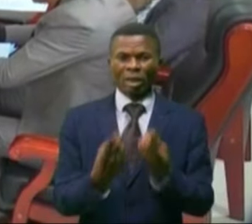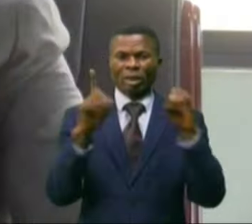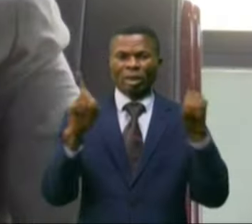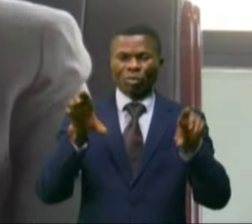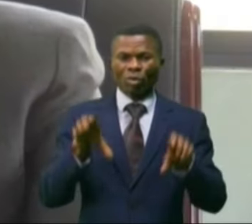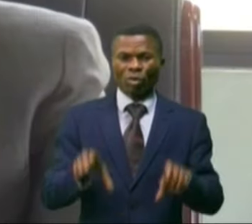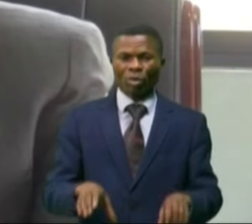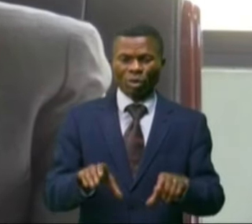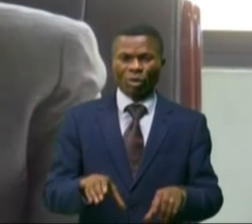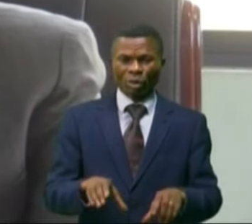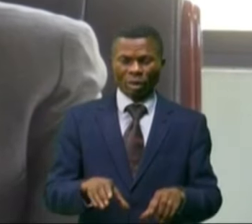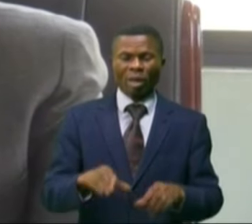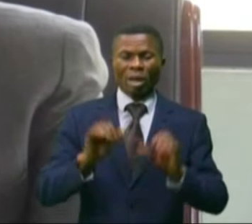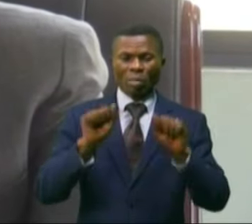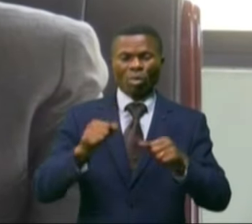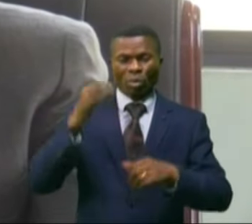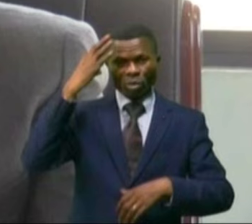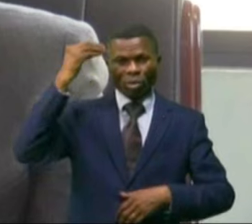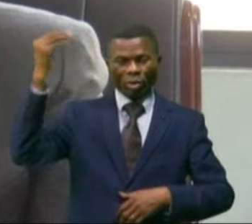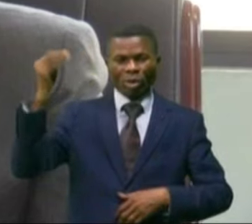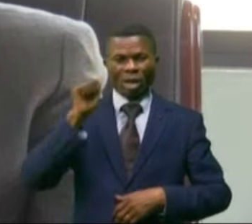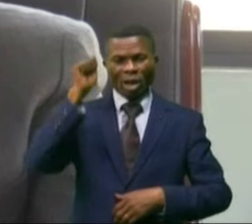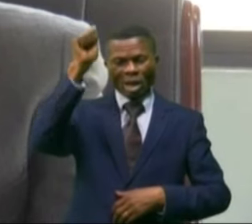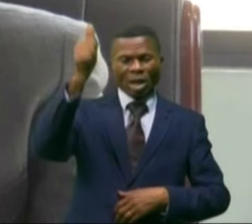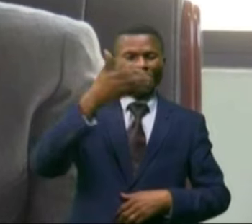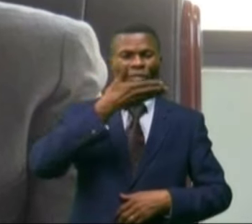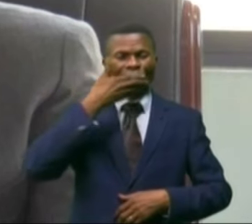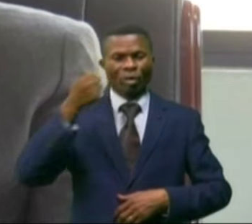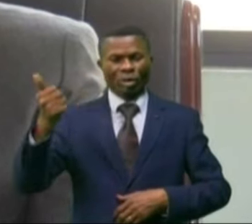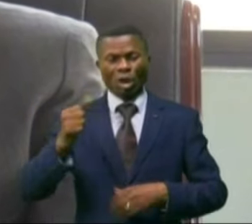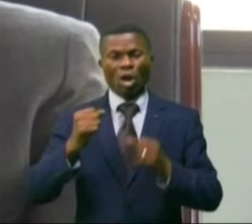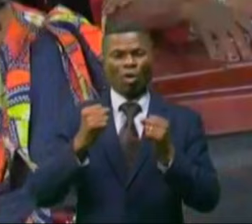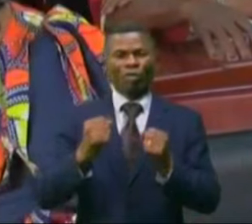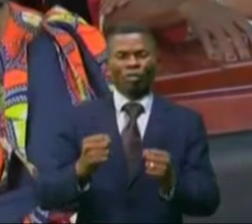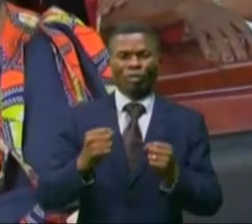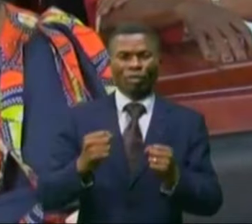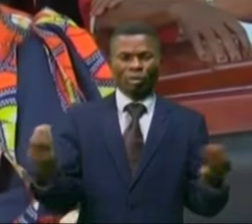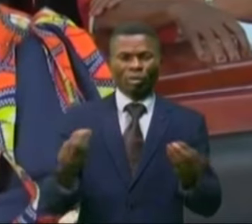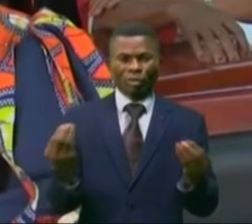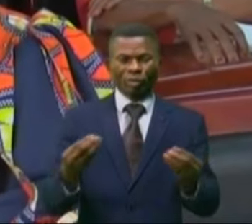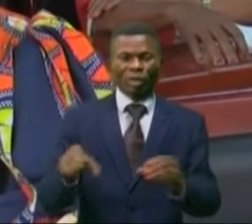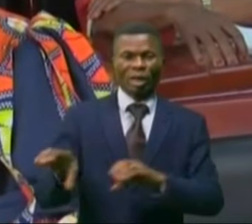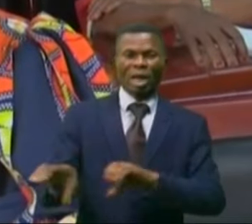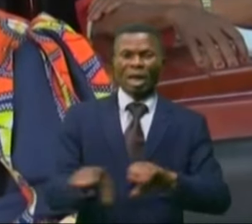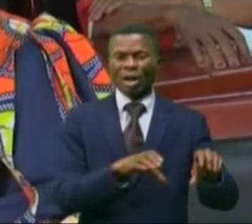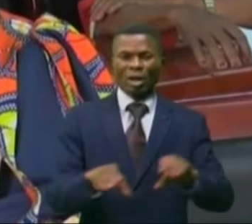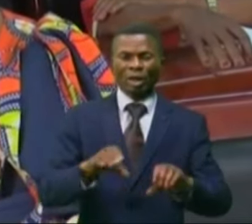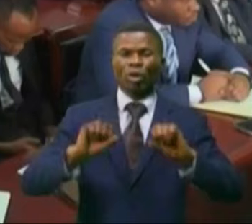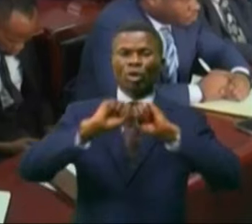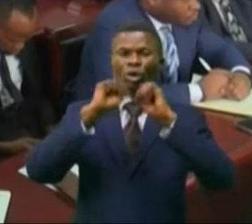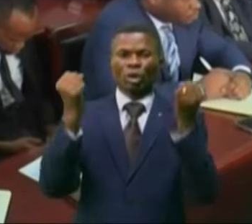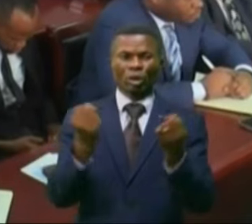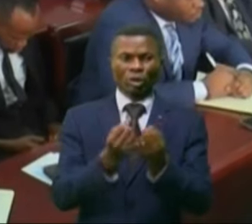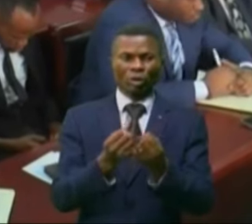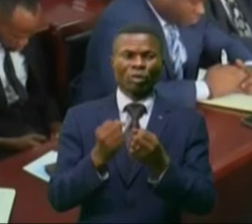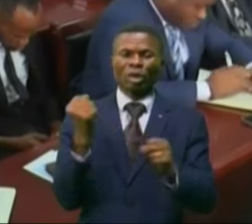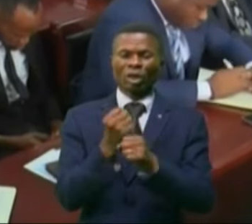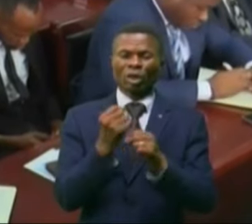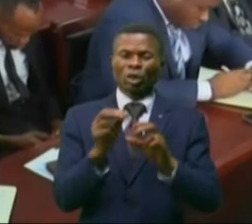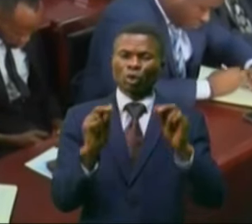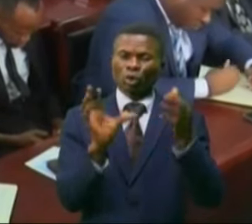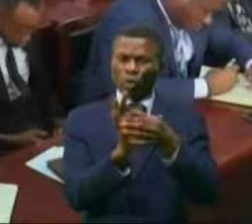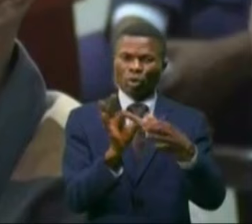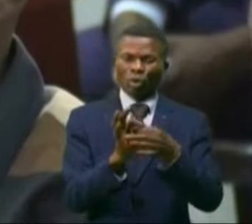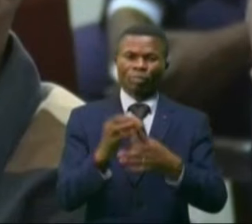Congo peut aspirer à un avenir meilleur et durable grâce aux activités des sociétés coopératives ». Médecins